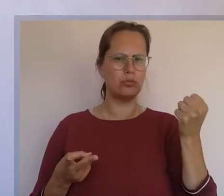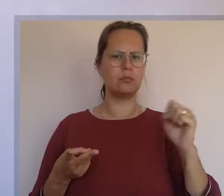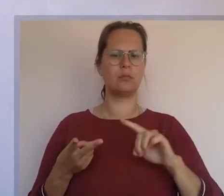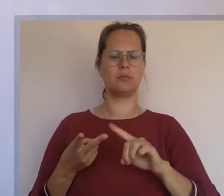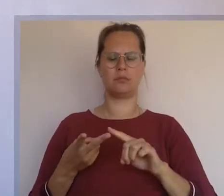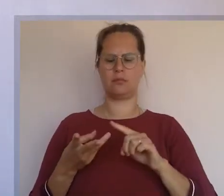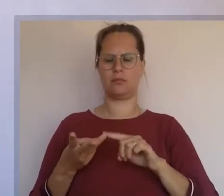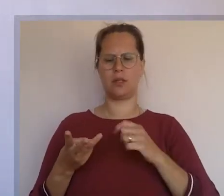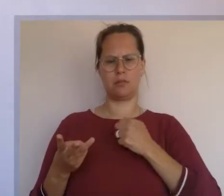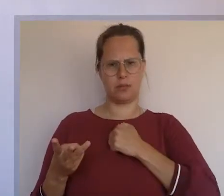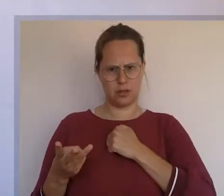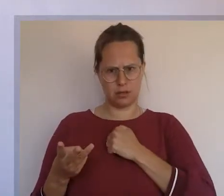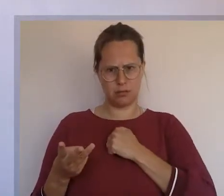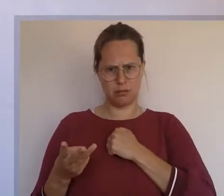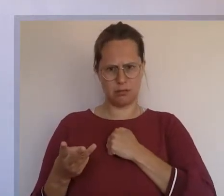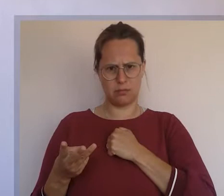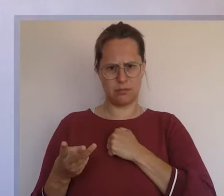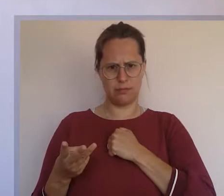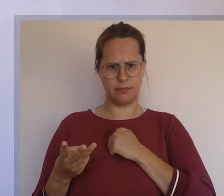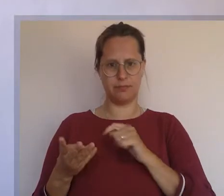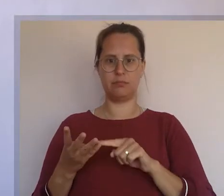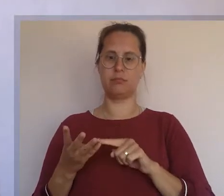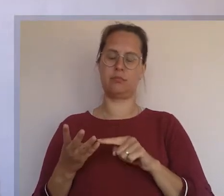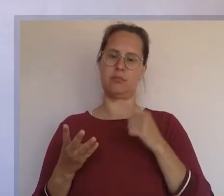boos, bang,